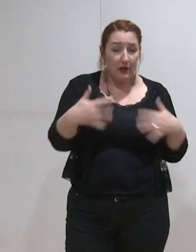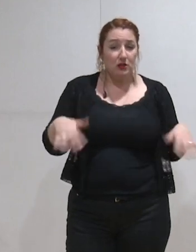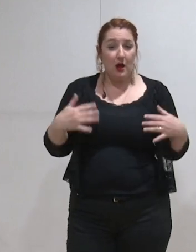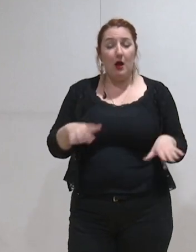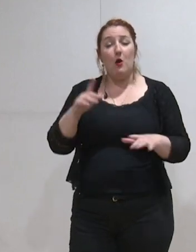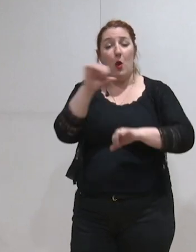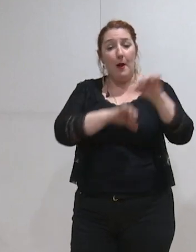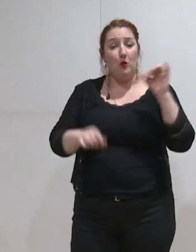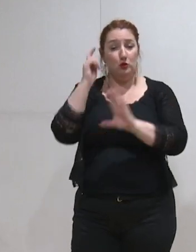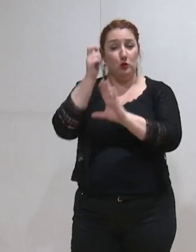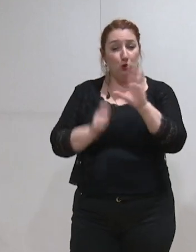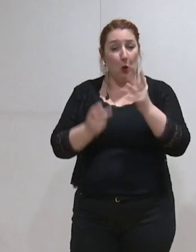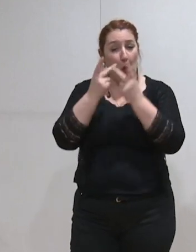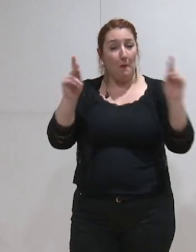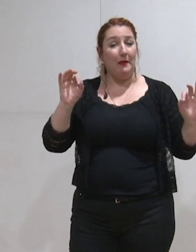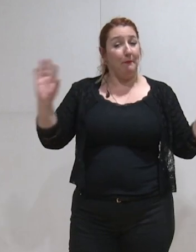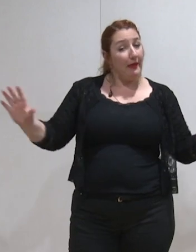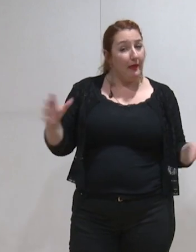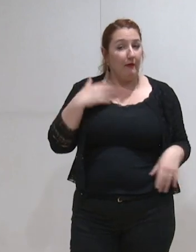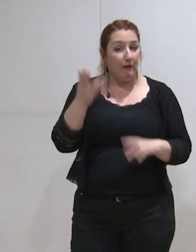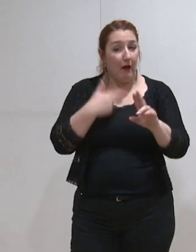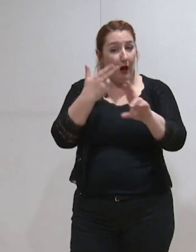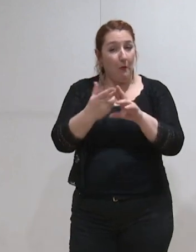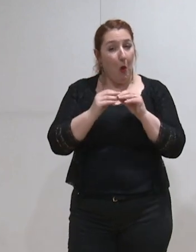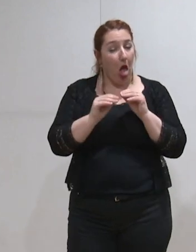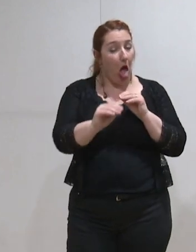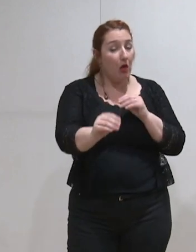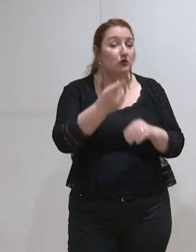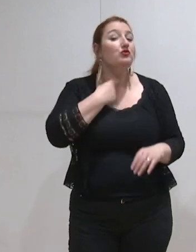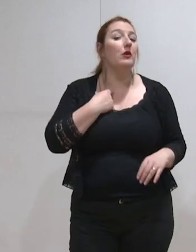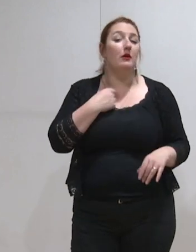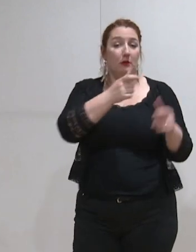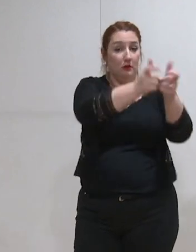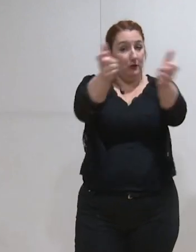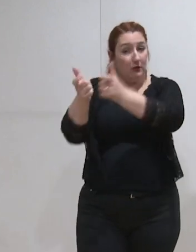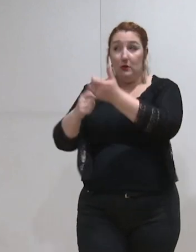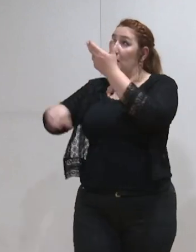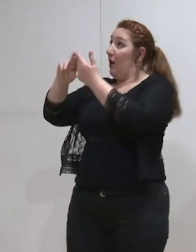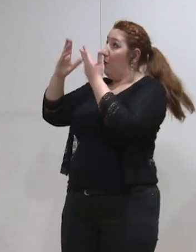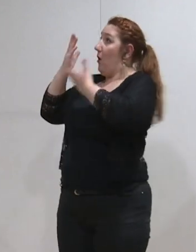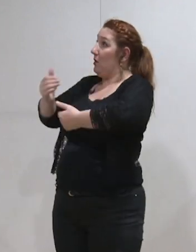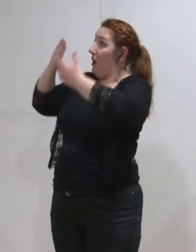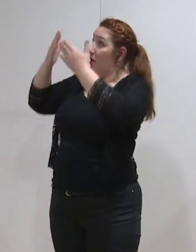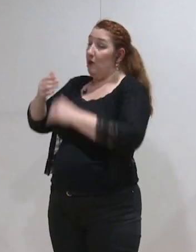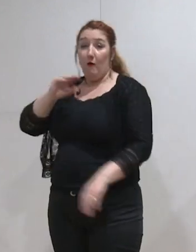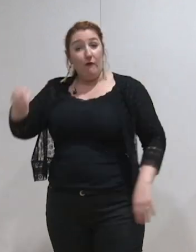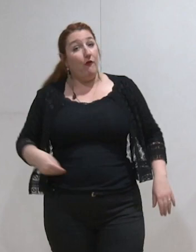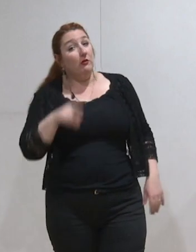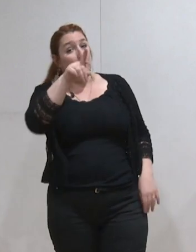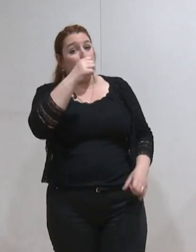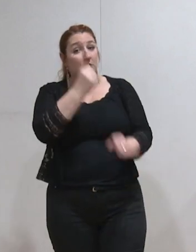n'auront pas de réponse avant le mois de juin de nombreux acteurs culturels sont dans l'attente d'une réponse de la ville par votre faute ils ne peuvent pas